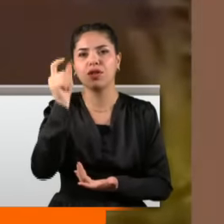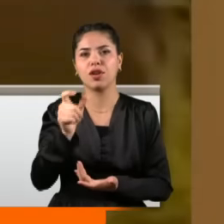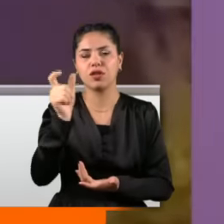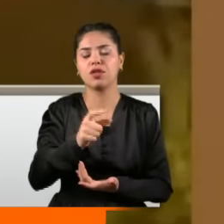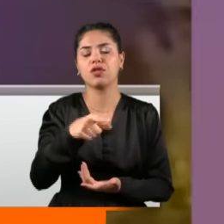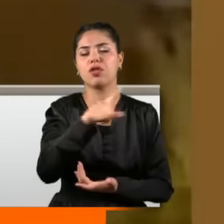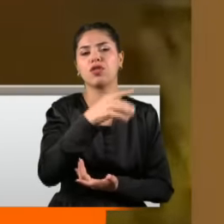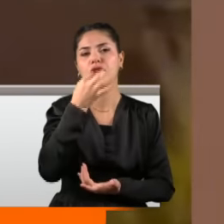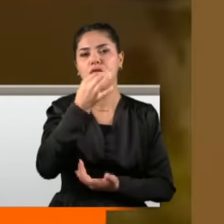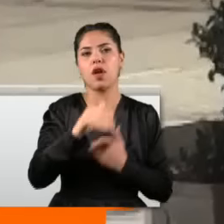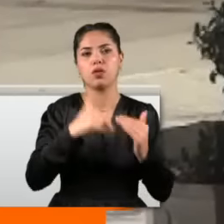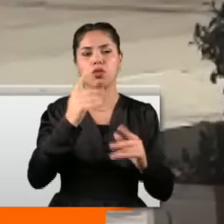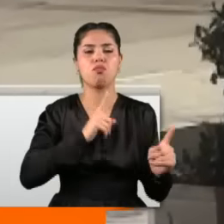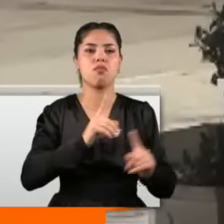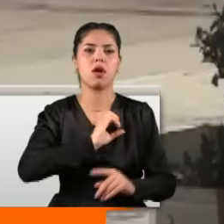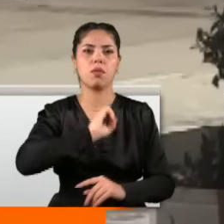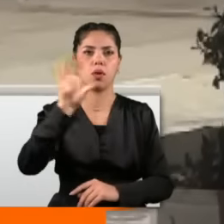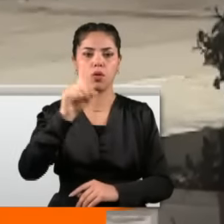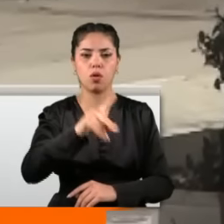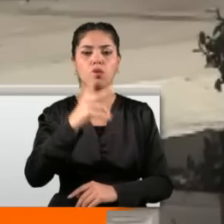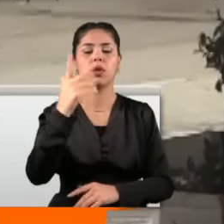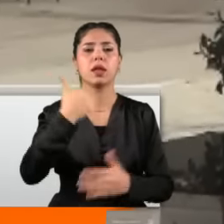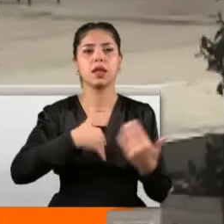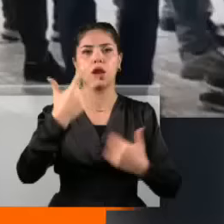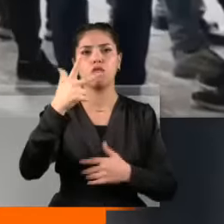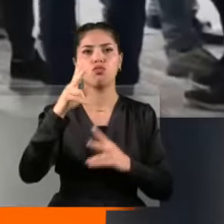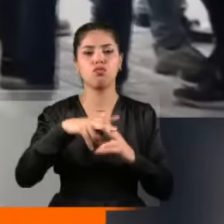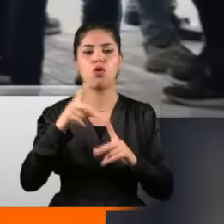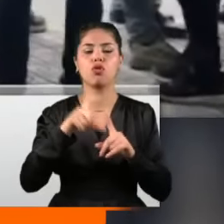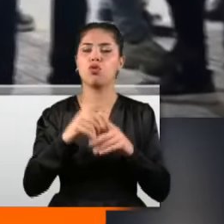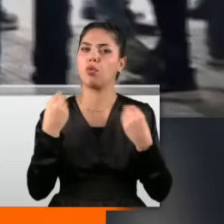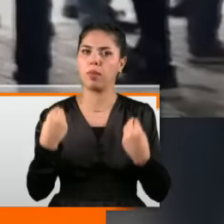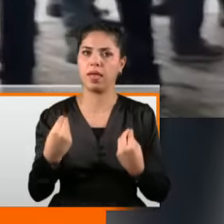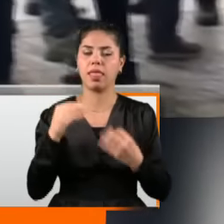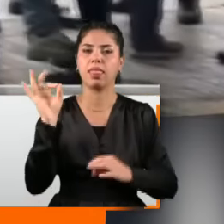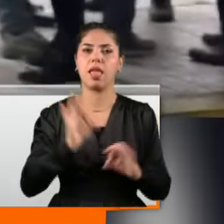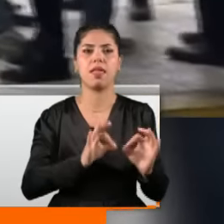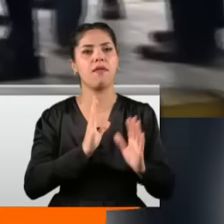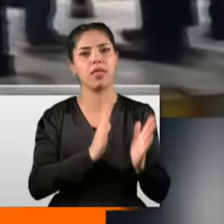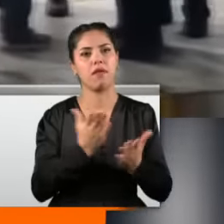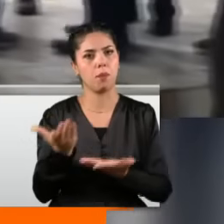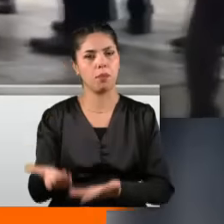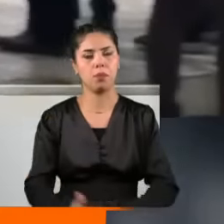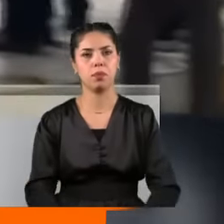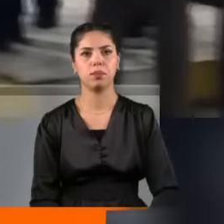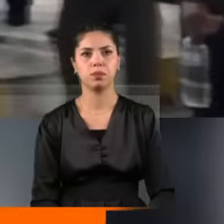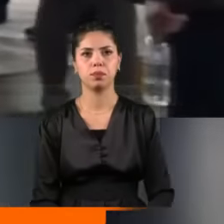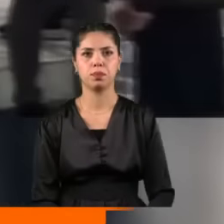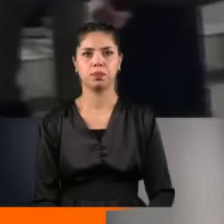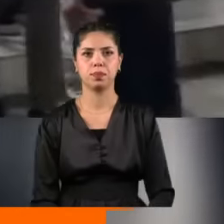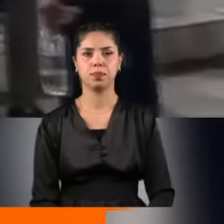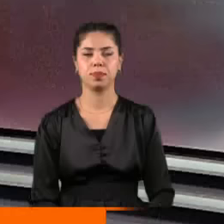ifadelerinin ardından adliyeye sevk edildi. Yaralanan 3 polisin durumu ise iyi. Tedavileri sürüyor.